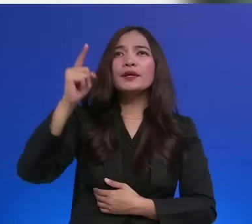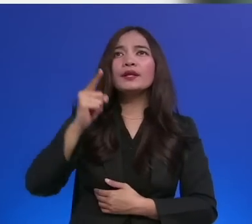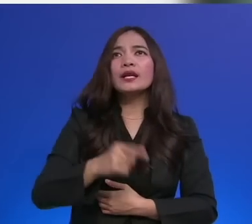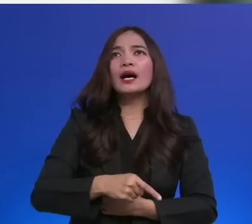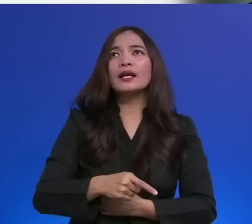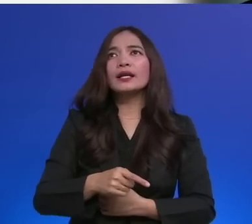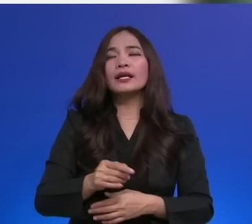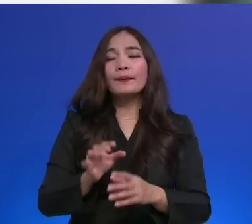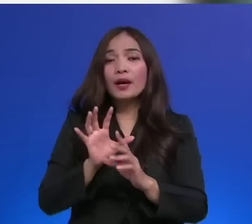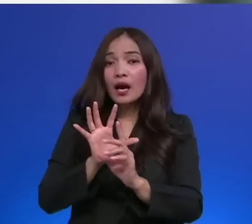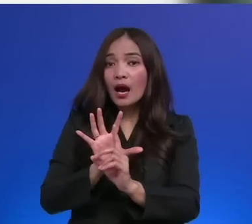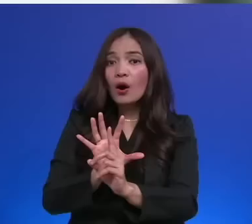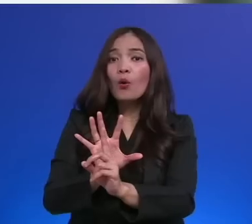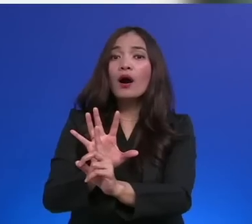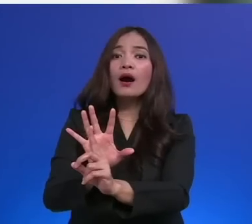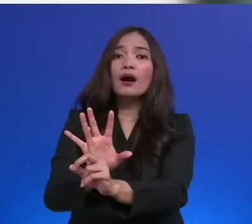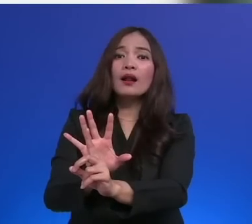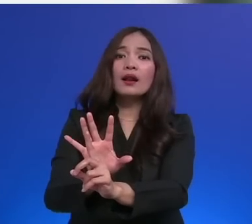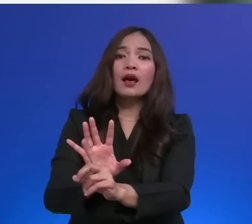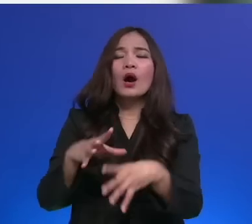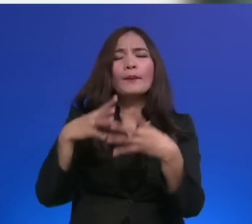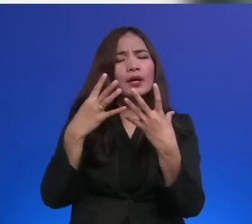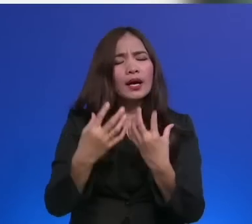Lebih dari pengawal